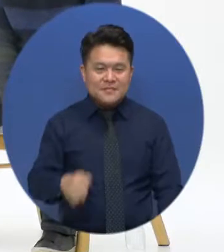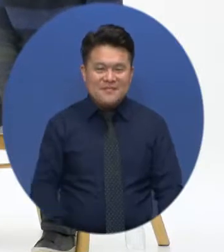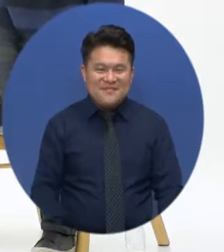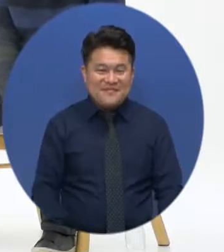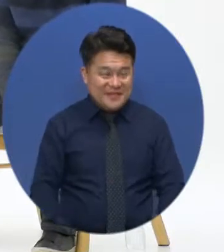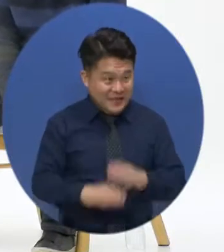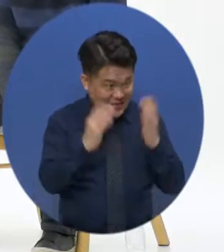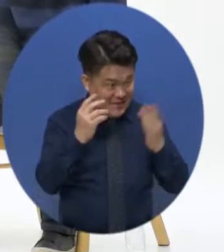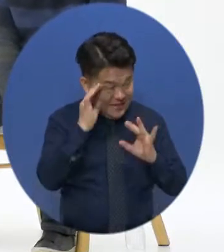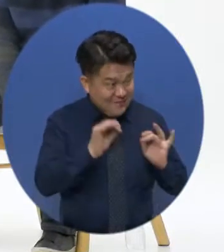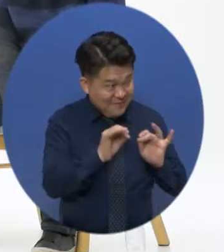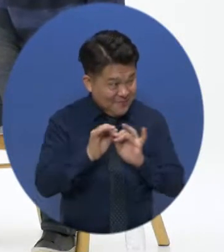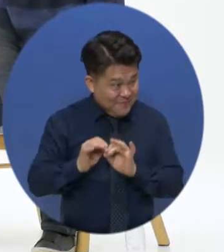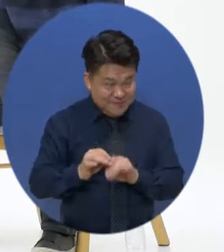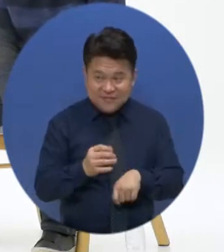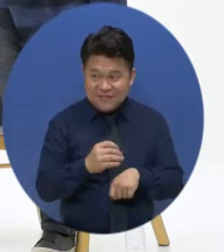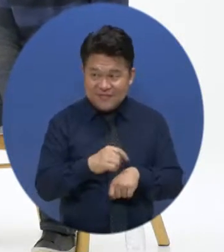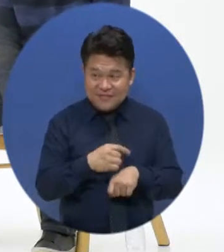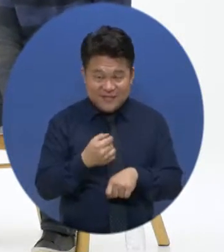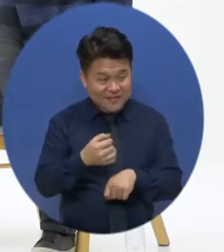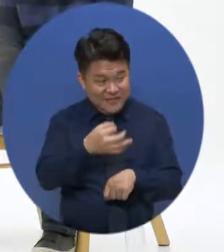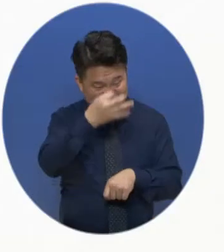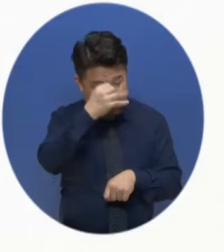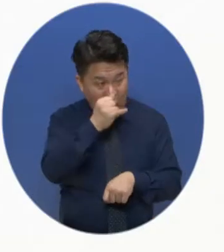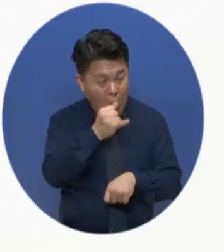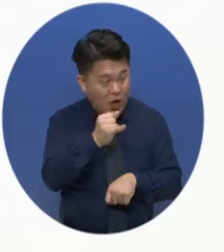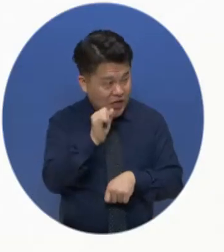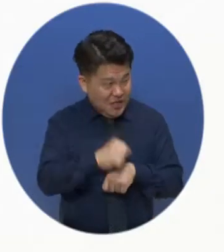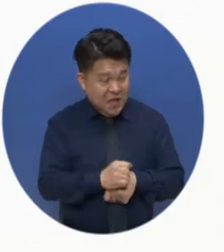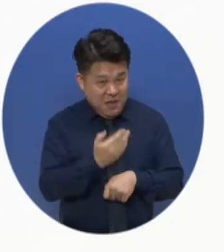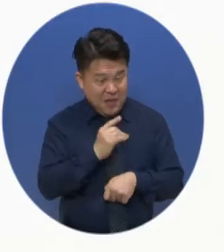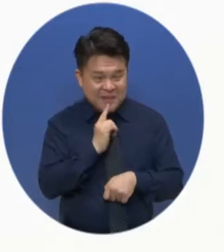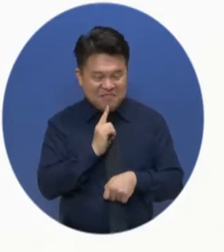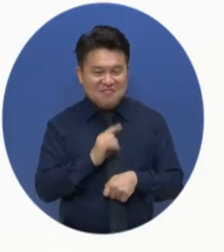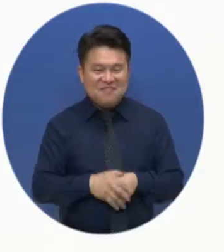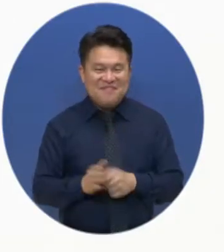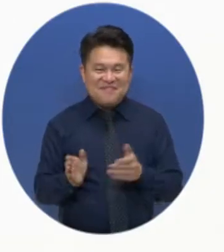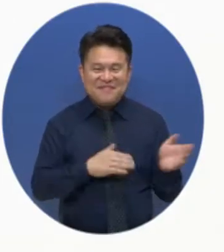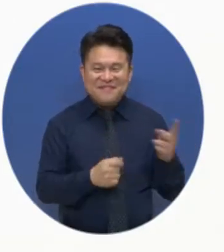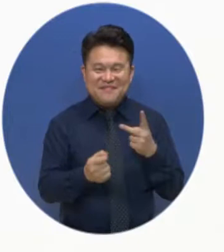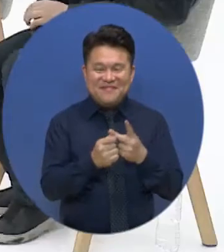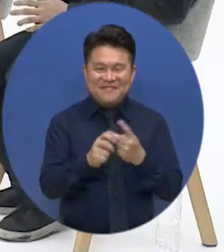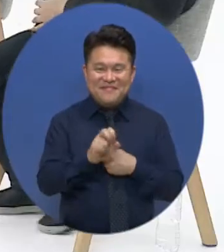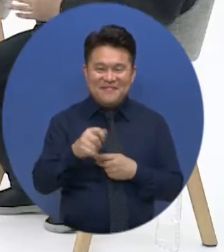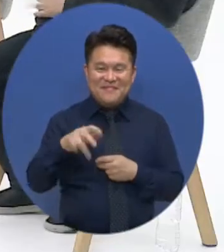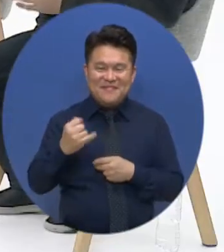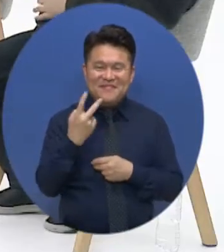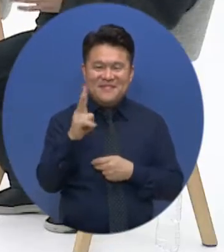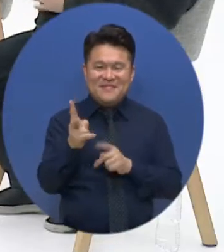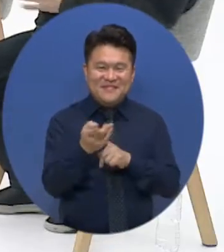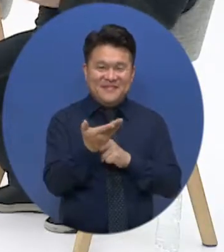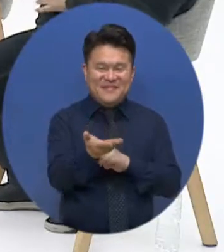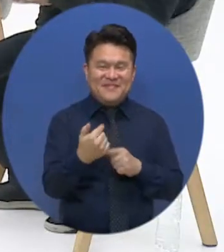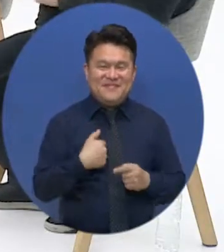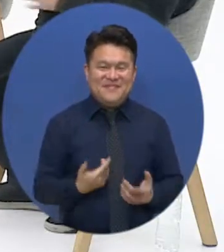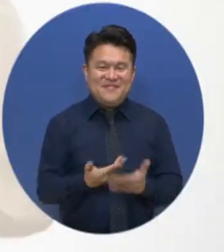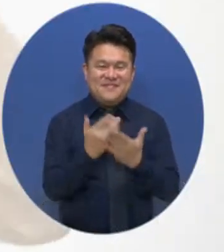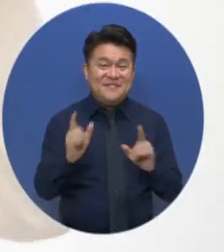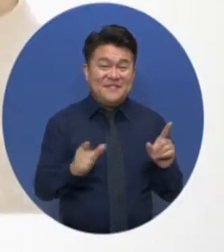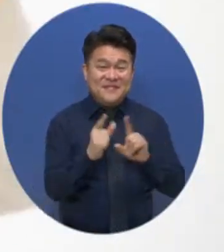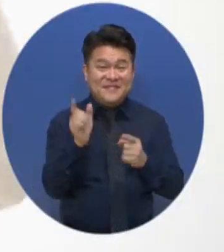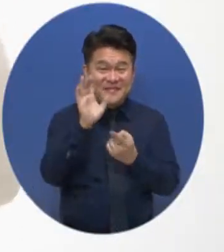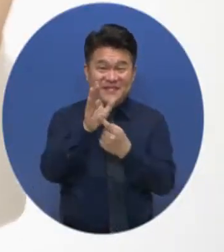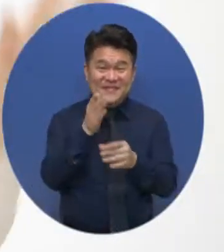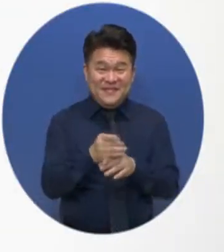소질이 있는 걸로, 아, 네, 이렇게 받으면 될 것 같아요. 네. 아, 두 번째 주인공은 미진TV의 미진씨입니다. 자기 개발의 일상을